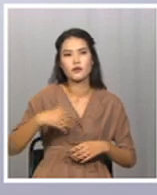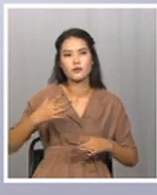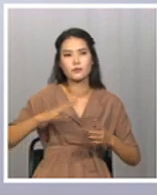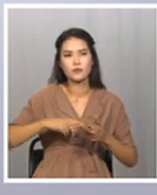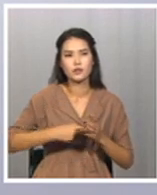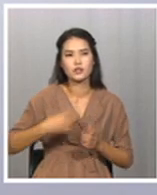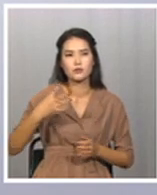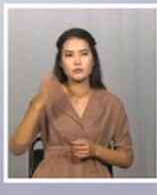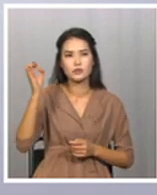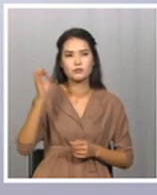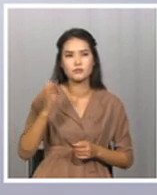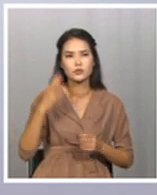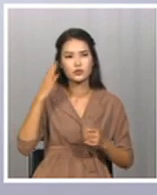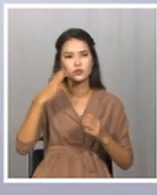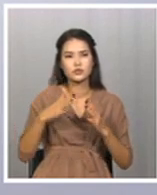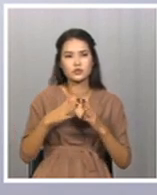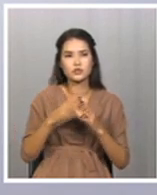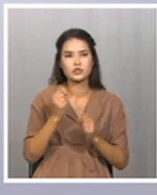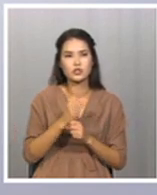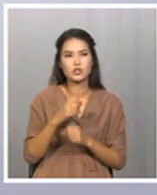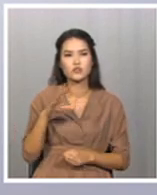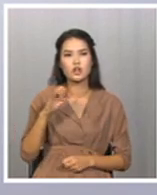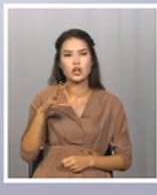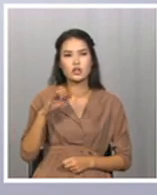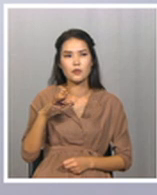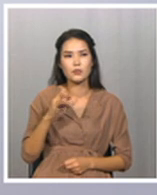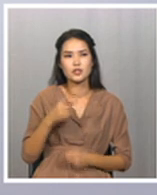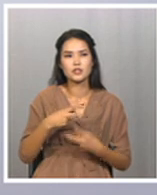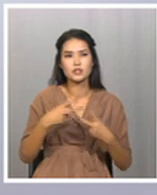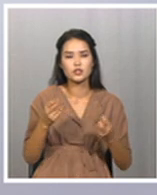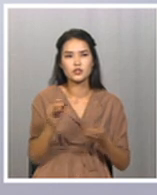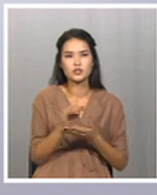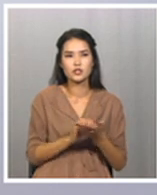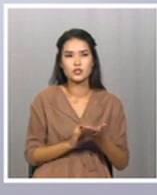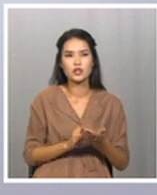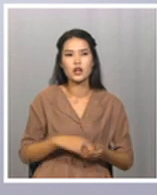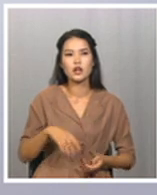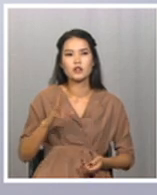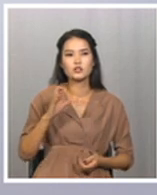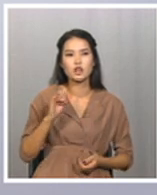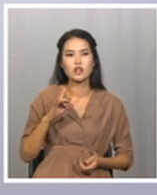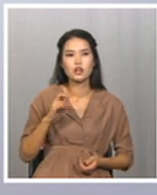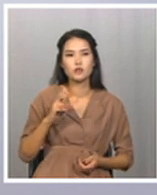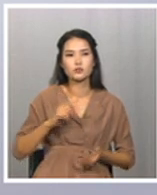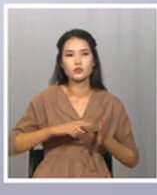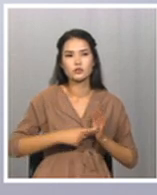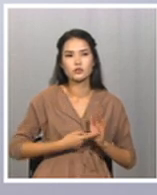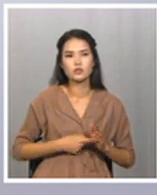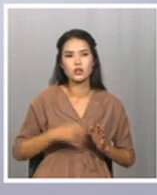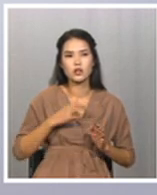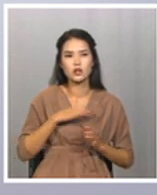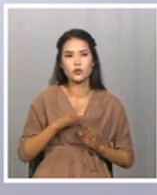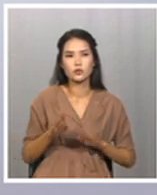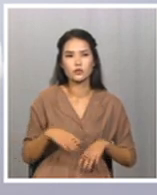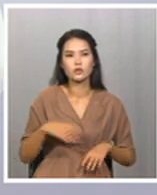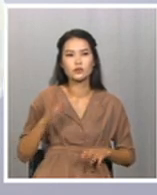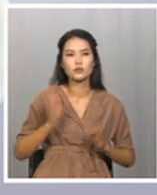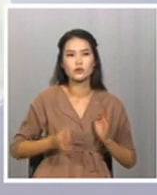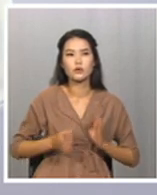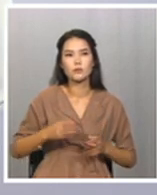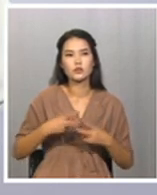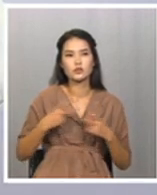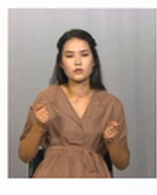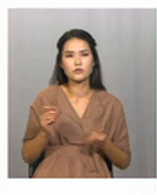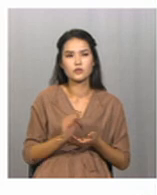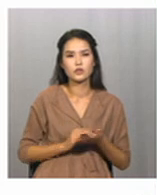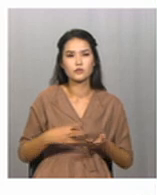бағытымен 45 градус бұрыш жасайтын жанамасының теңдеуін жазыңыз. Және жанасу нүктесі арқылы өтетін нормал теңдеуін